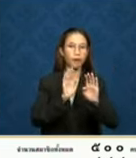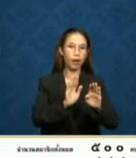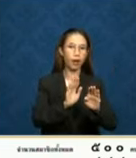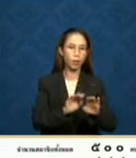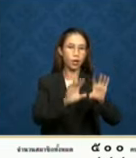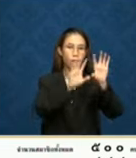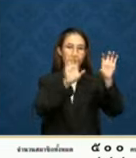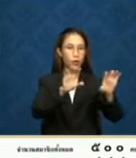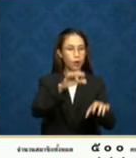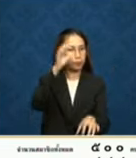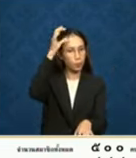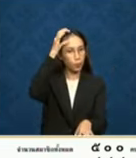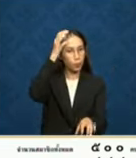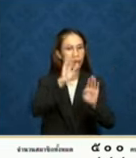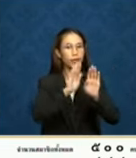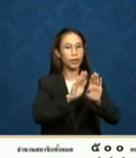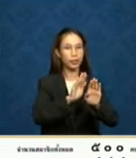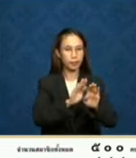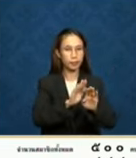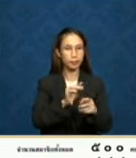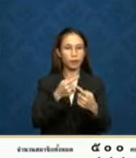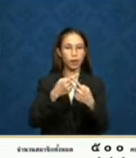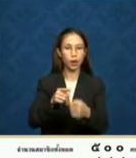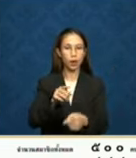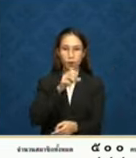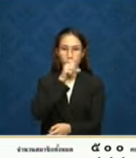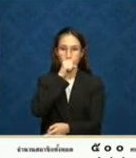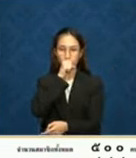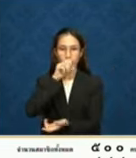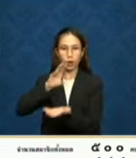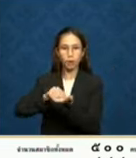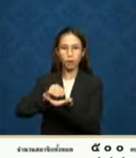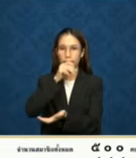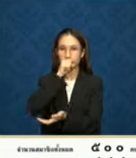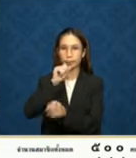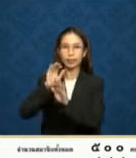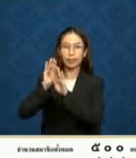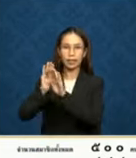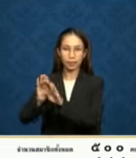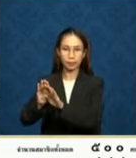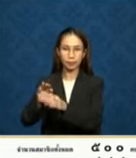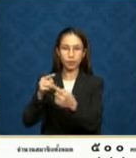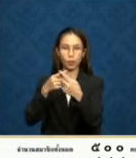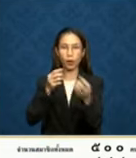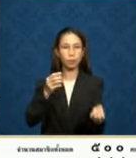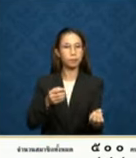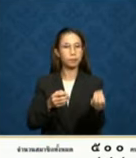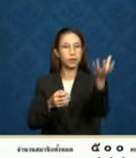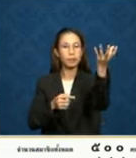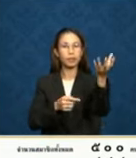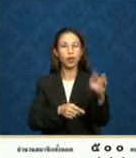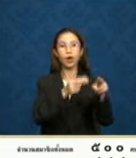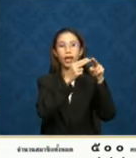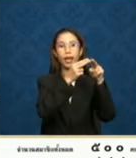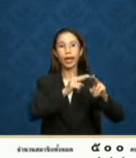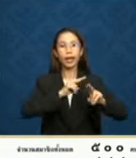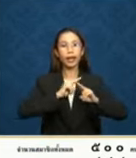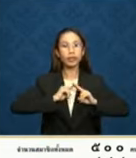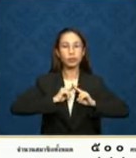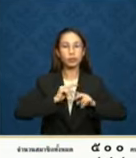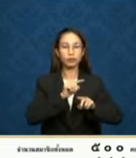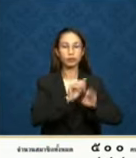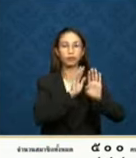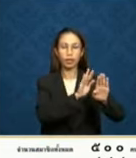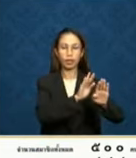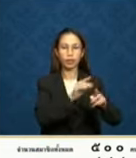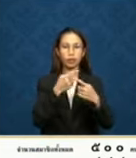Cloudัมีถาข้อมลลัเท่านั้นที่เก็บไว้ที่รฐทั้งหมดเขาถึงขน Cloud เอกชนได้ถึง 90%แต่ของไยเราครั